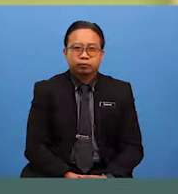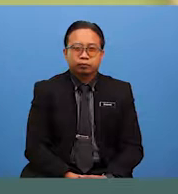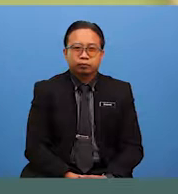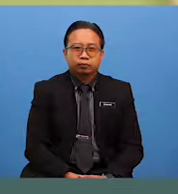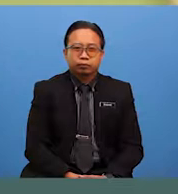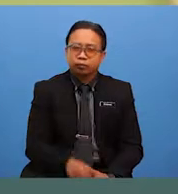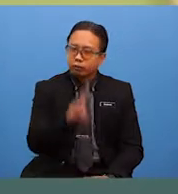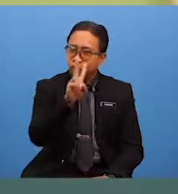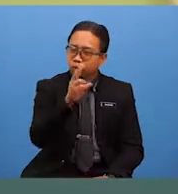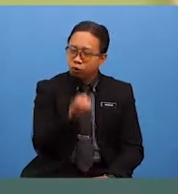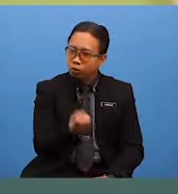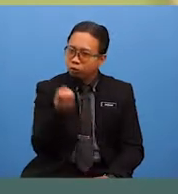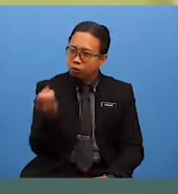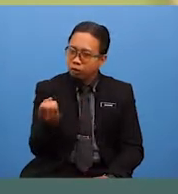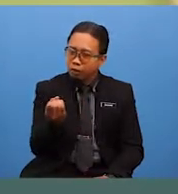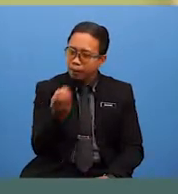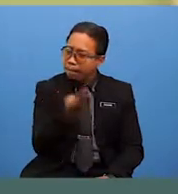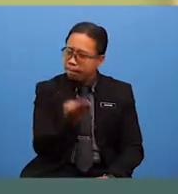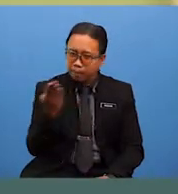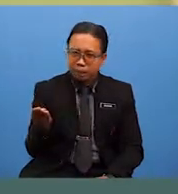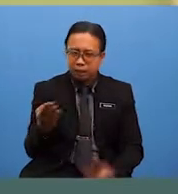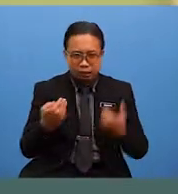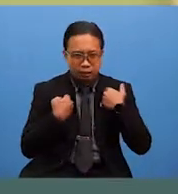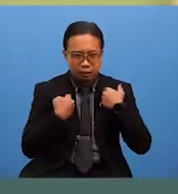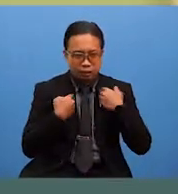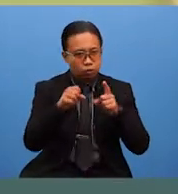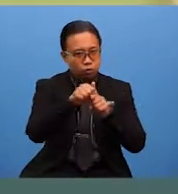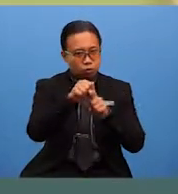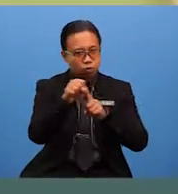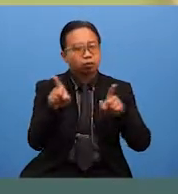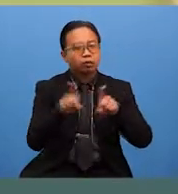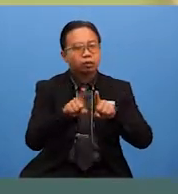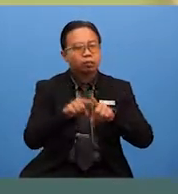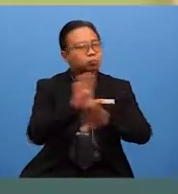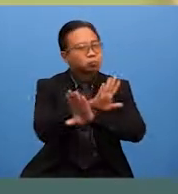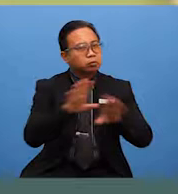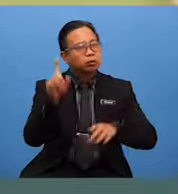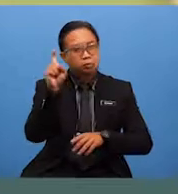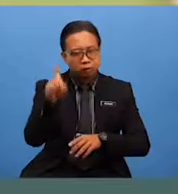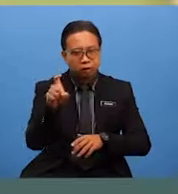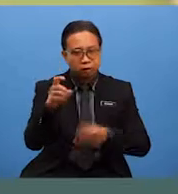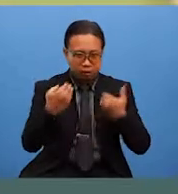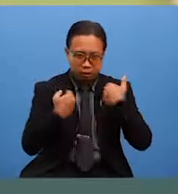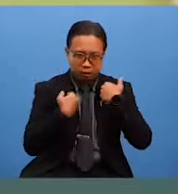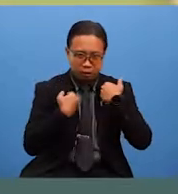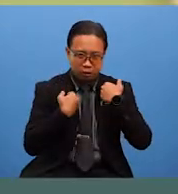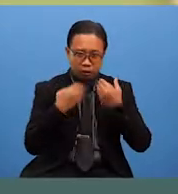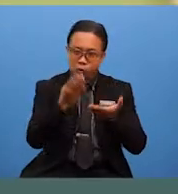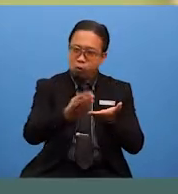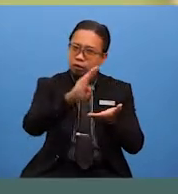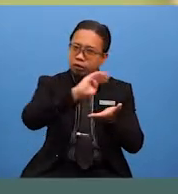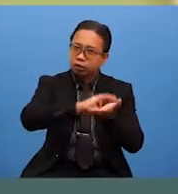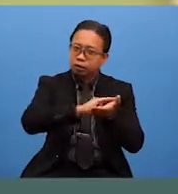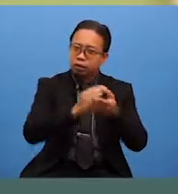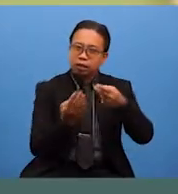dua objek atau paham yang mempunyai suhu yang sama tidak semestinya mengandungi quantity